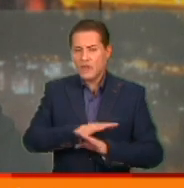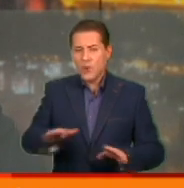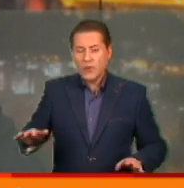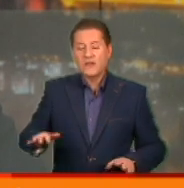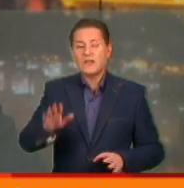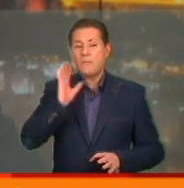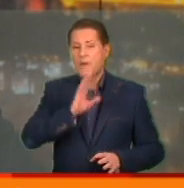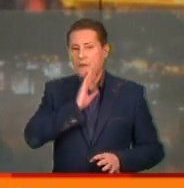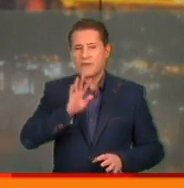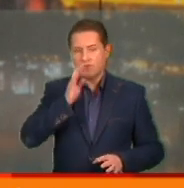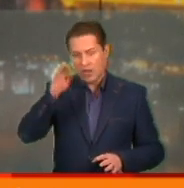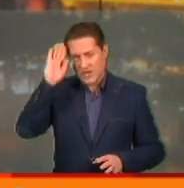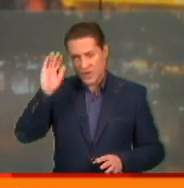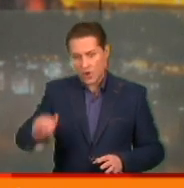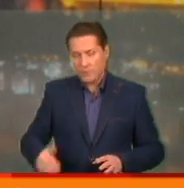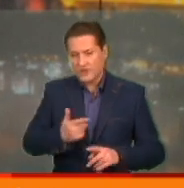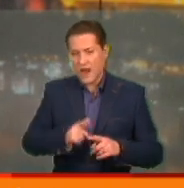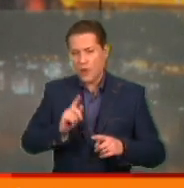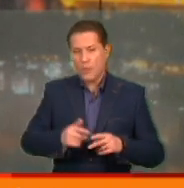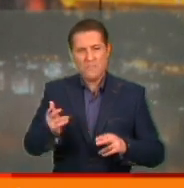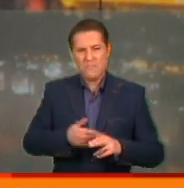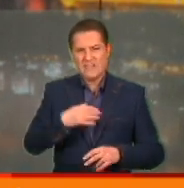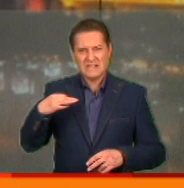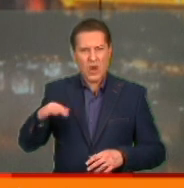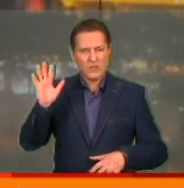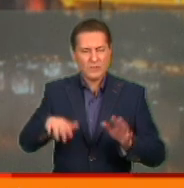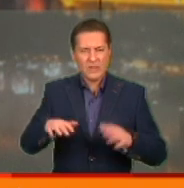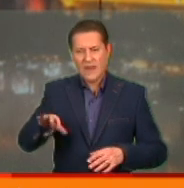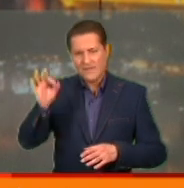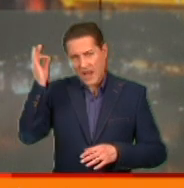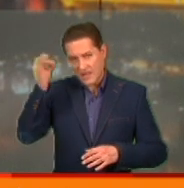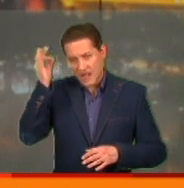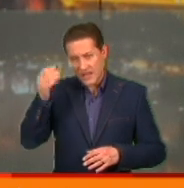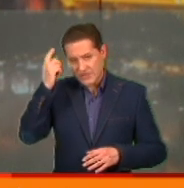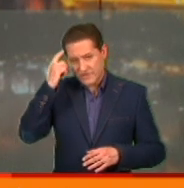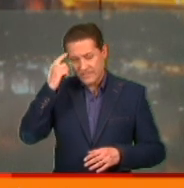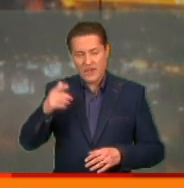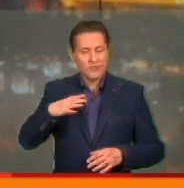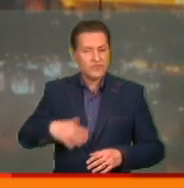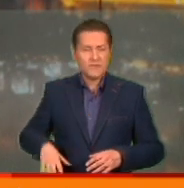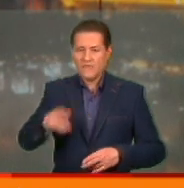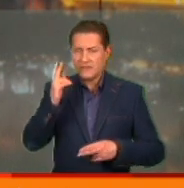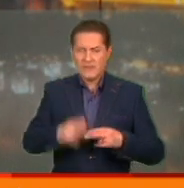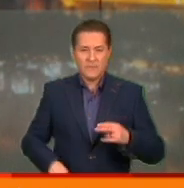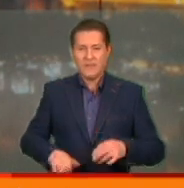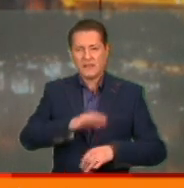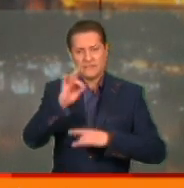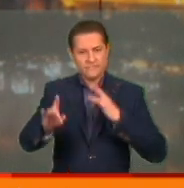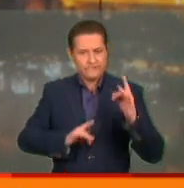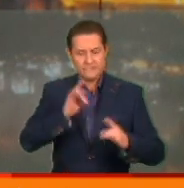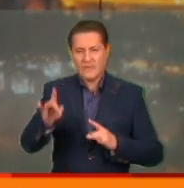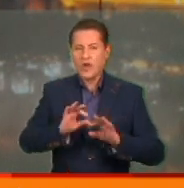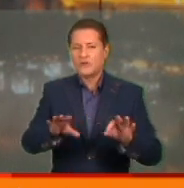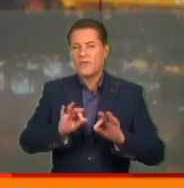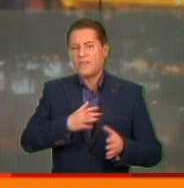мамі 4-річного хлопчика, якому через безгосподарність наклали шви, увірвався терпець. І справа набрала розголосу.